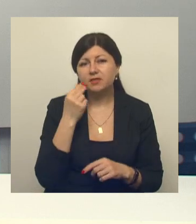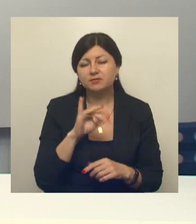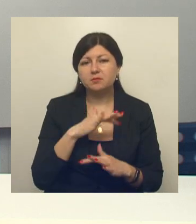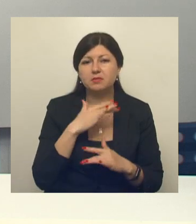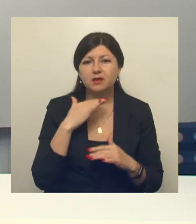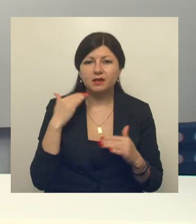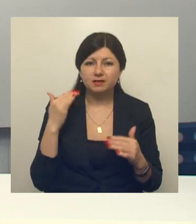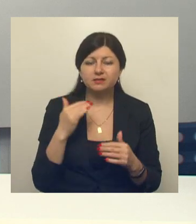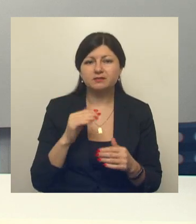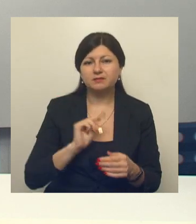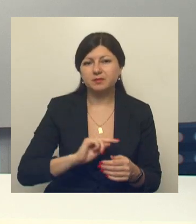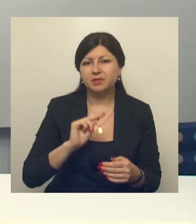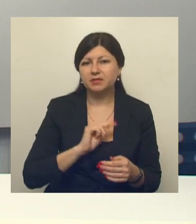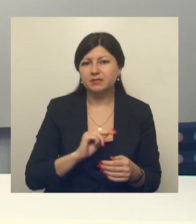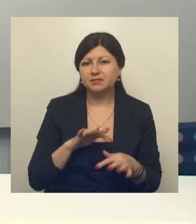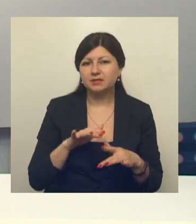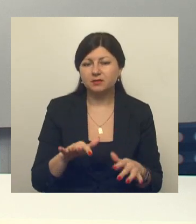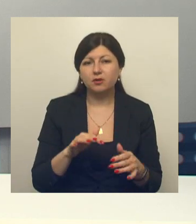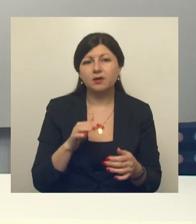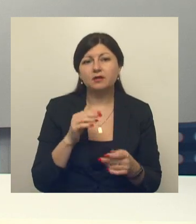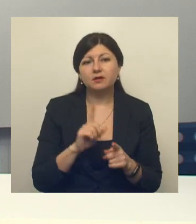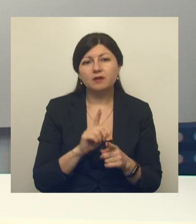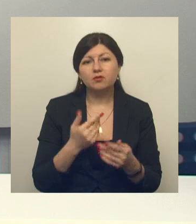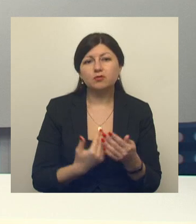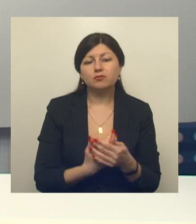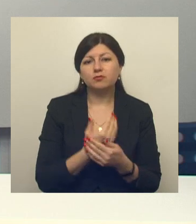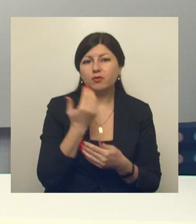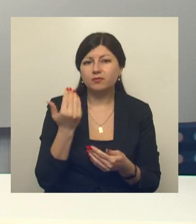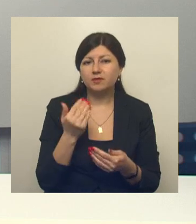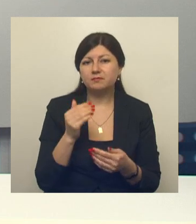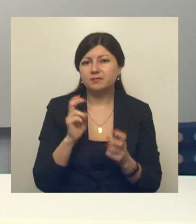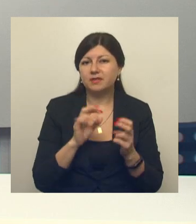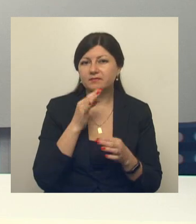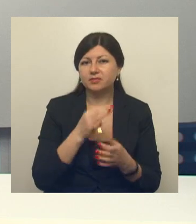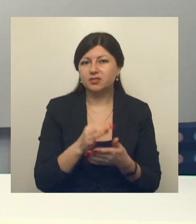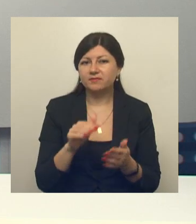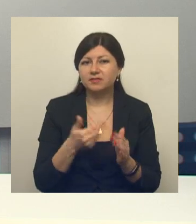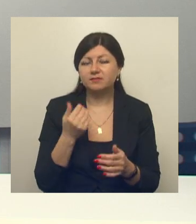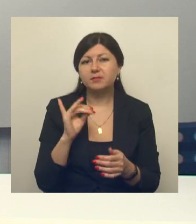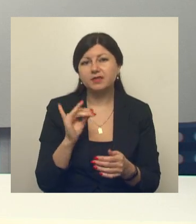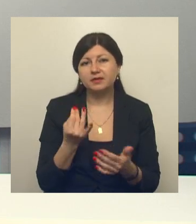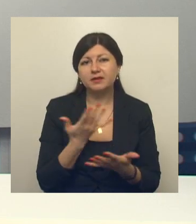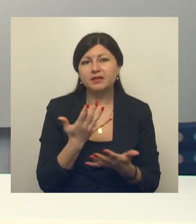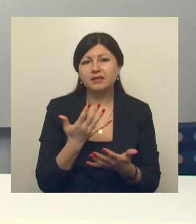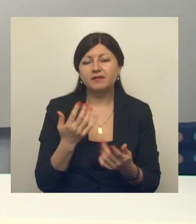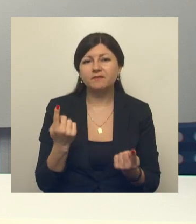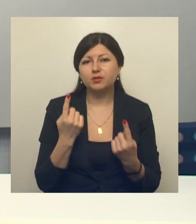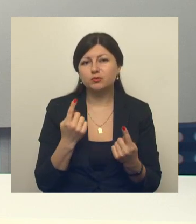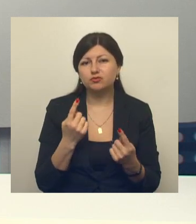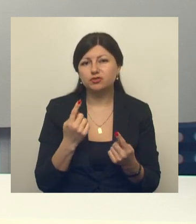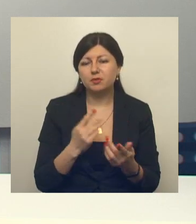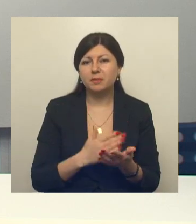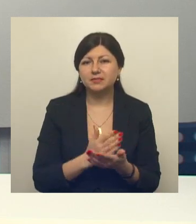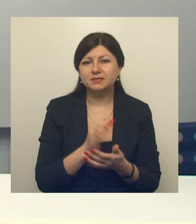многолетнюю преданность делу. Как предприятие отвечает новым вызовам и благодаря чему сохраняет ведущие позиции в своей отрасли,